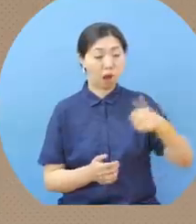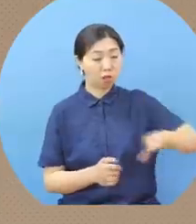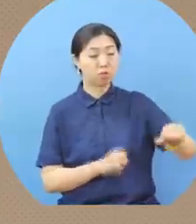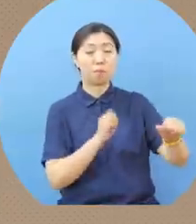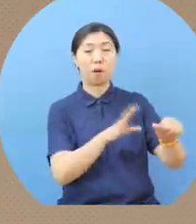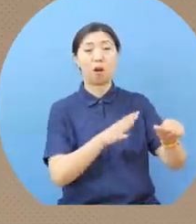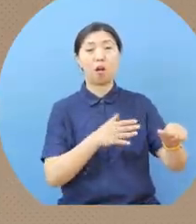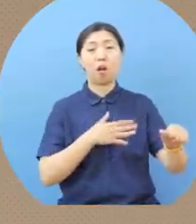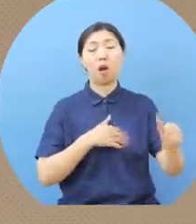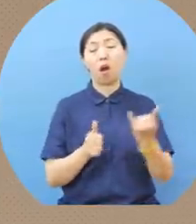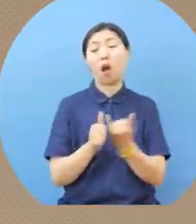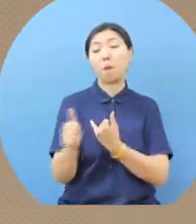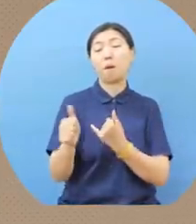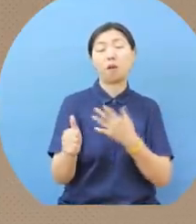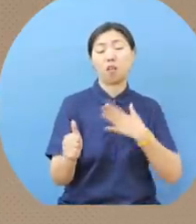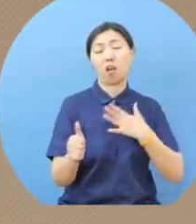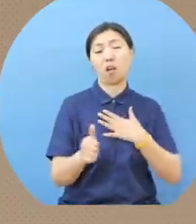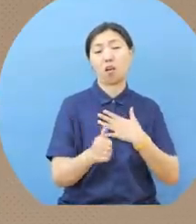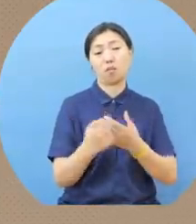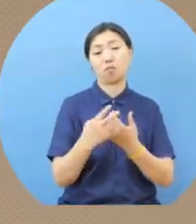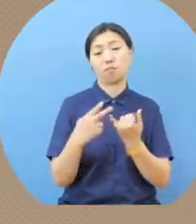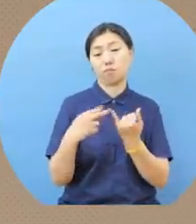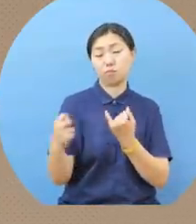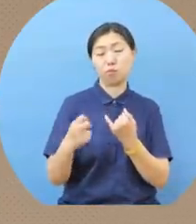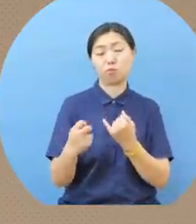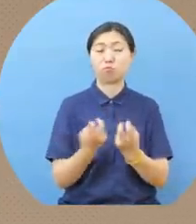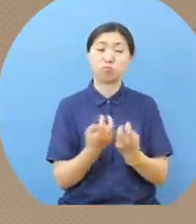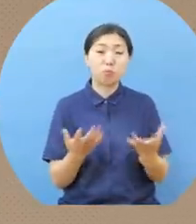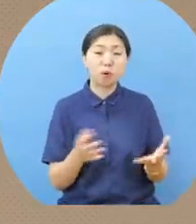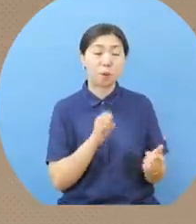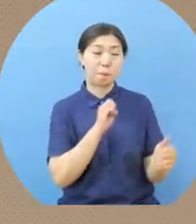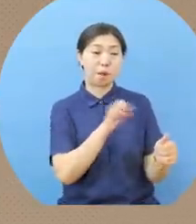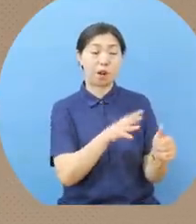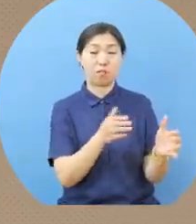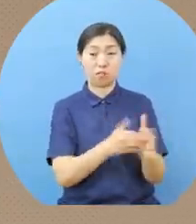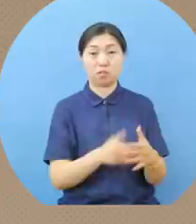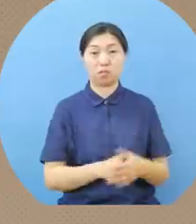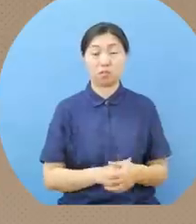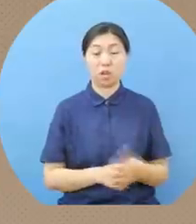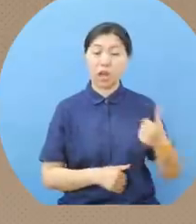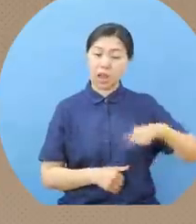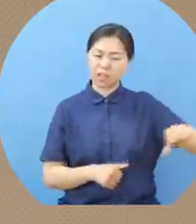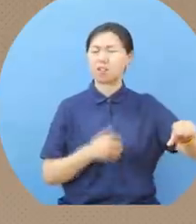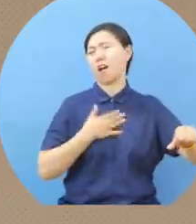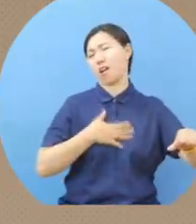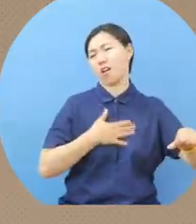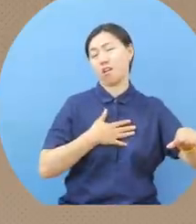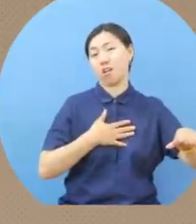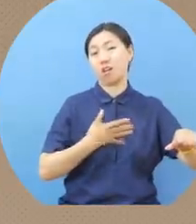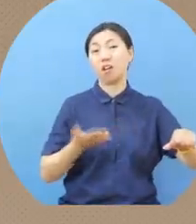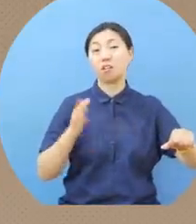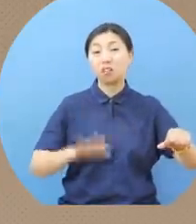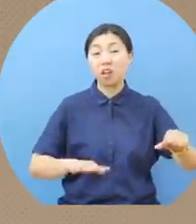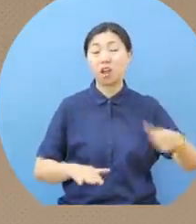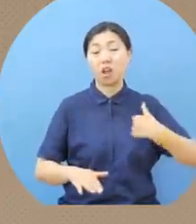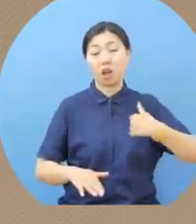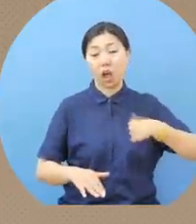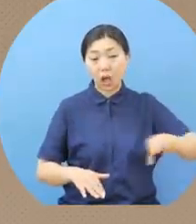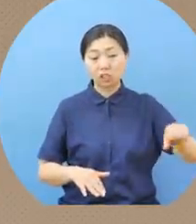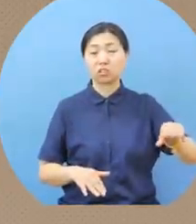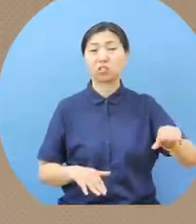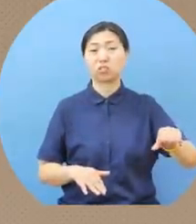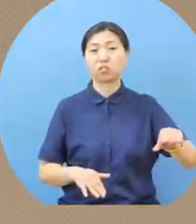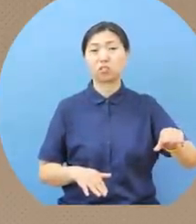퍼간 너가 싫던 더 홀수 이렇게 좋아하는 거야 이렇게 얘기한다 아주 솔직하게 i 그걸 알아요 근데